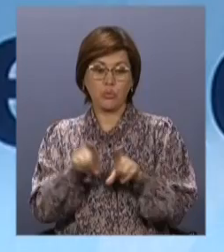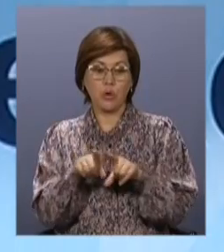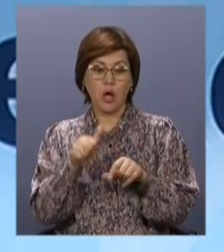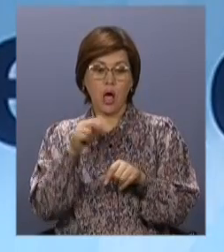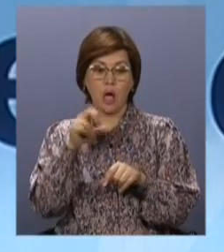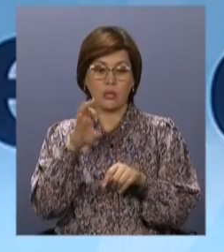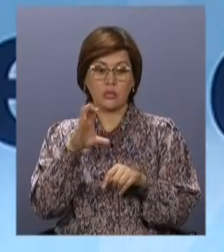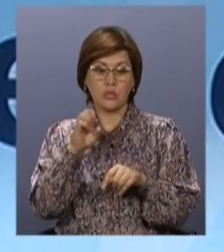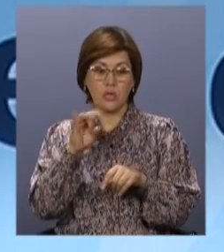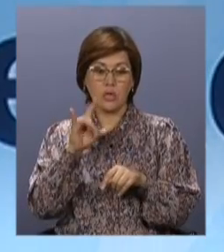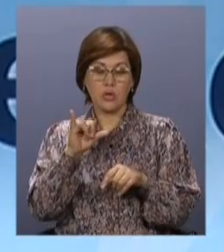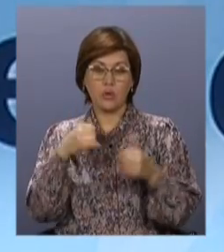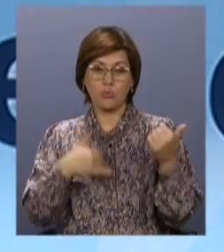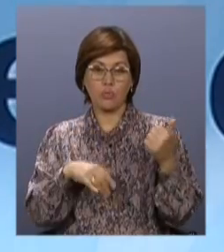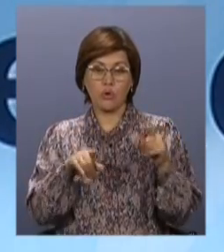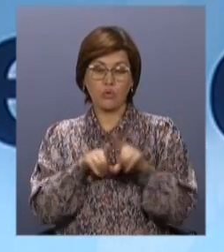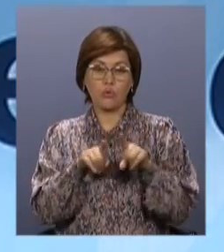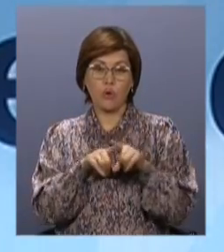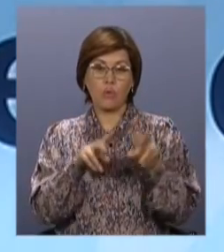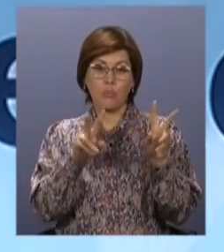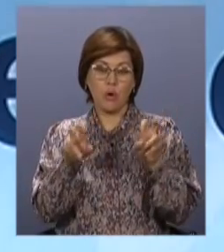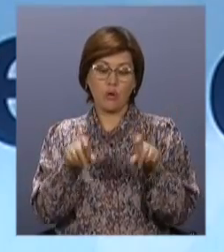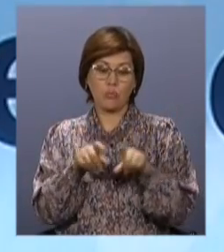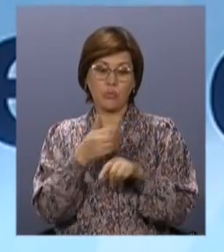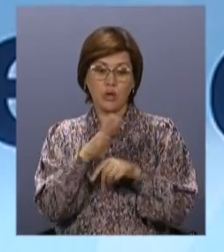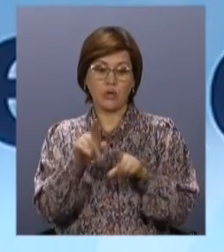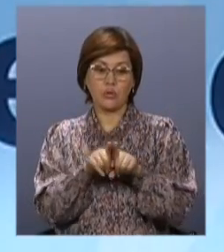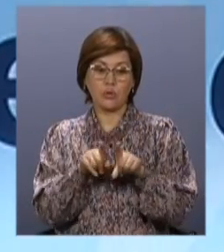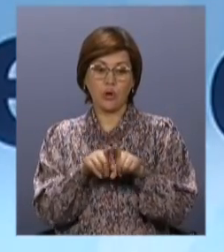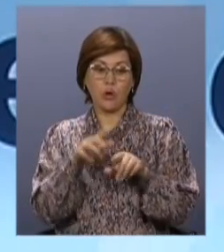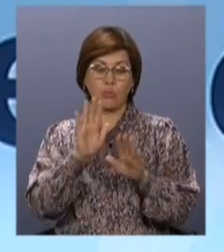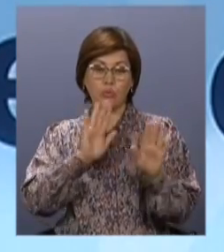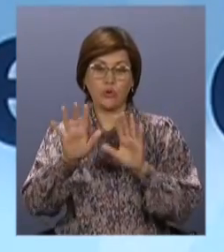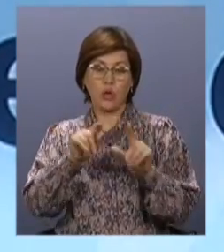серінің домбырасы үлкен жәдігер біздің ықылас атындағы музейге табысталды.